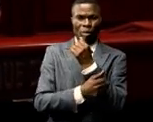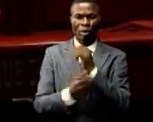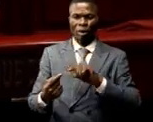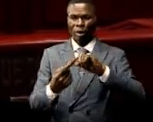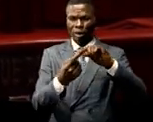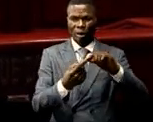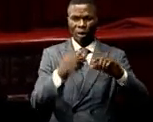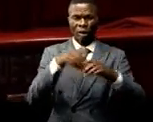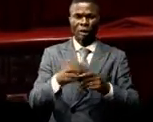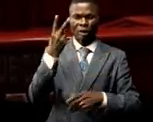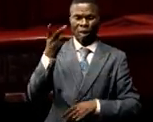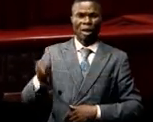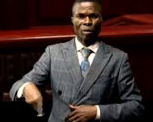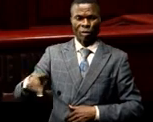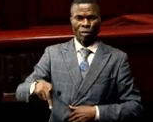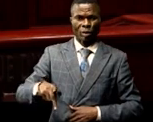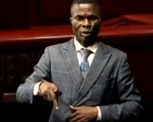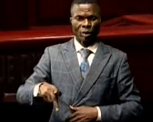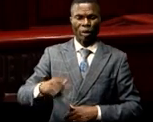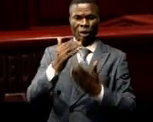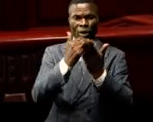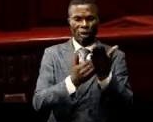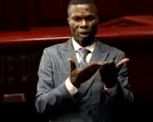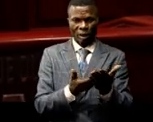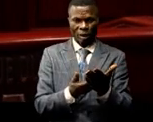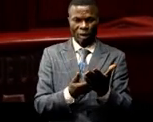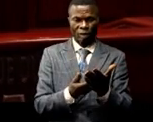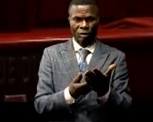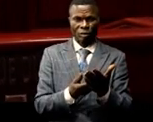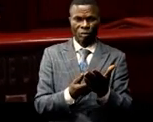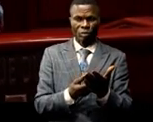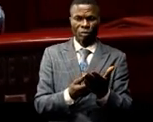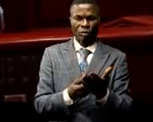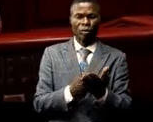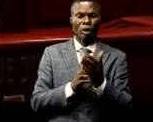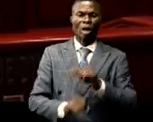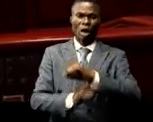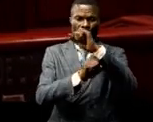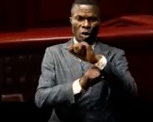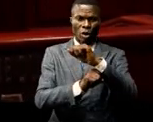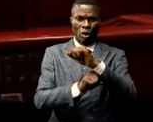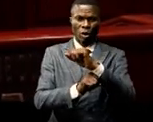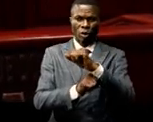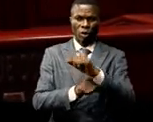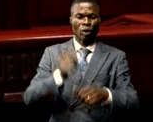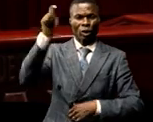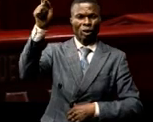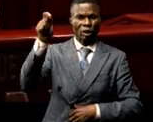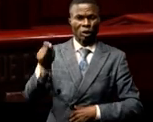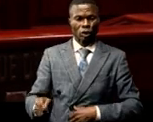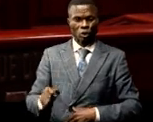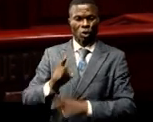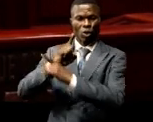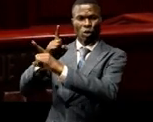les deux provinces mentionnées, tout en soutenant nos vaillantes forces de défense et